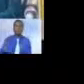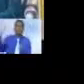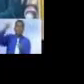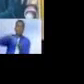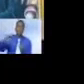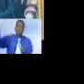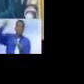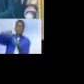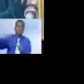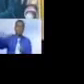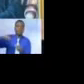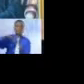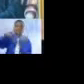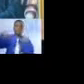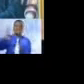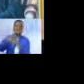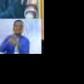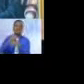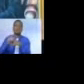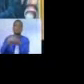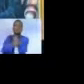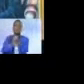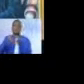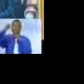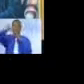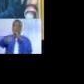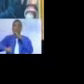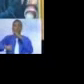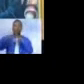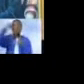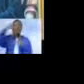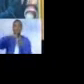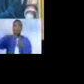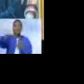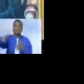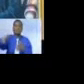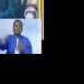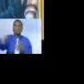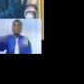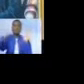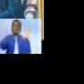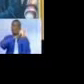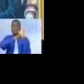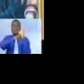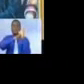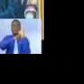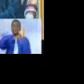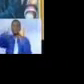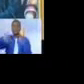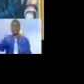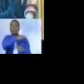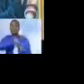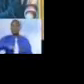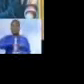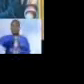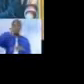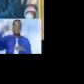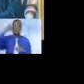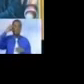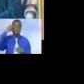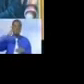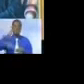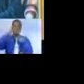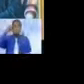relations entre les pays du Sud. À cet égard, l'exemple que le Royaume du Maroc donne en